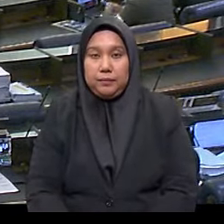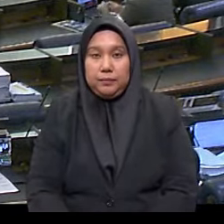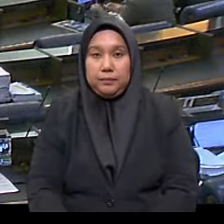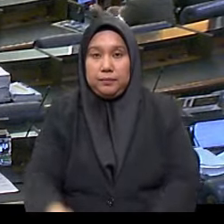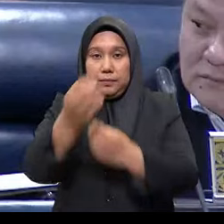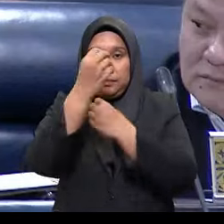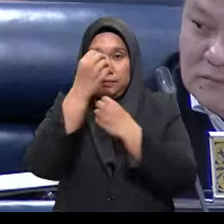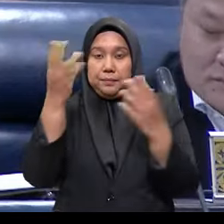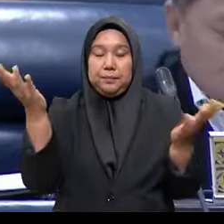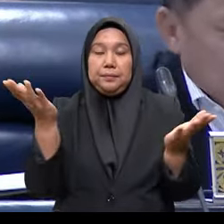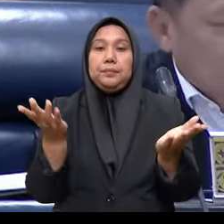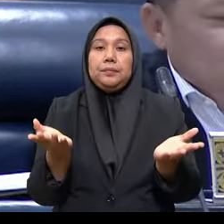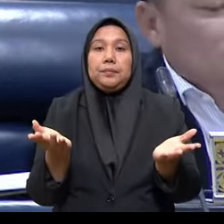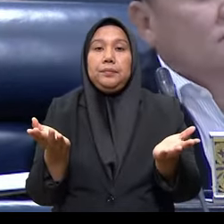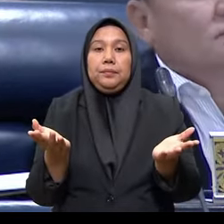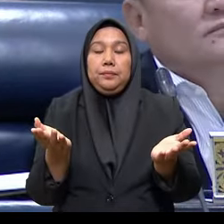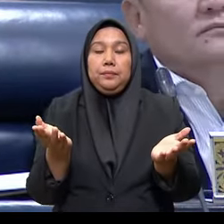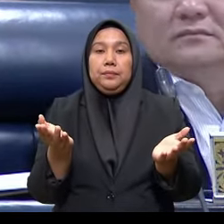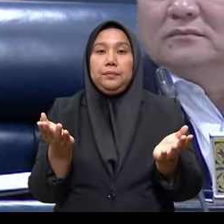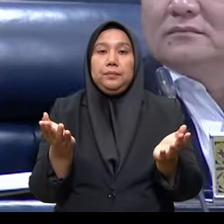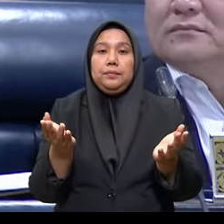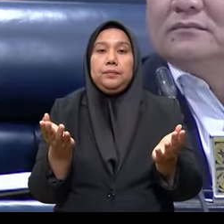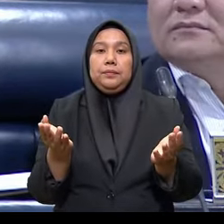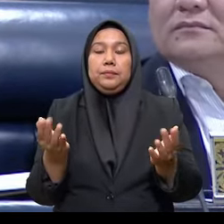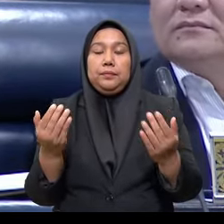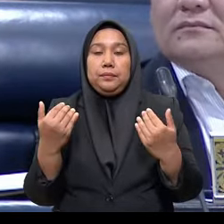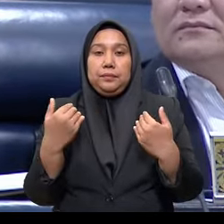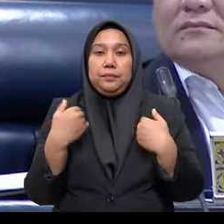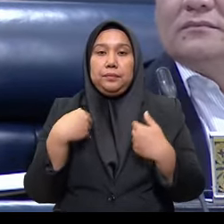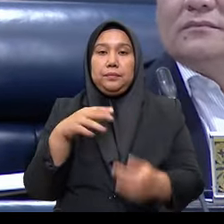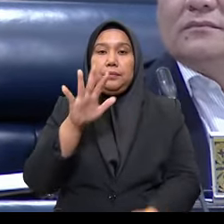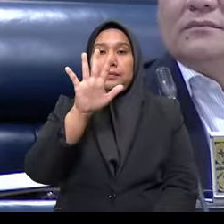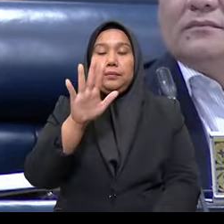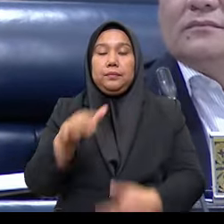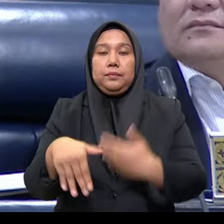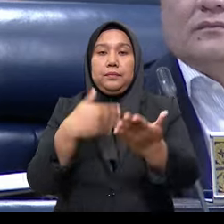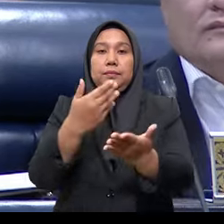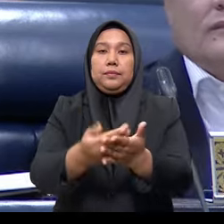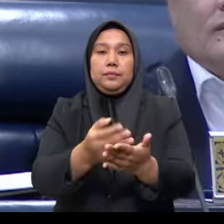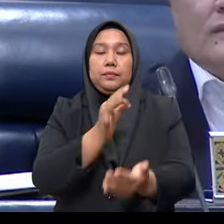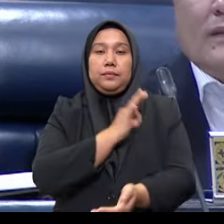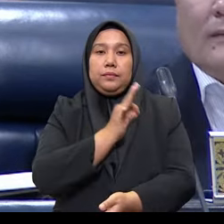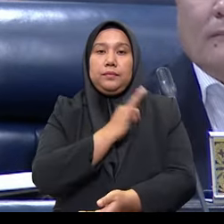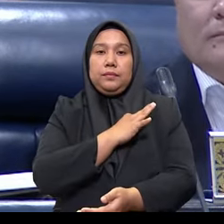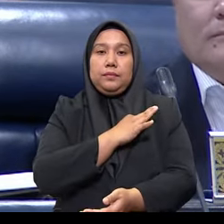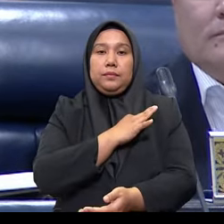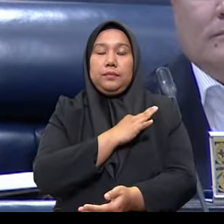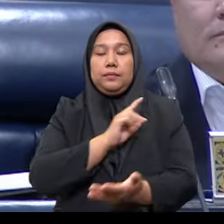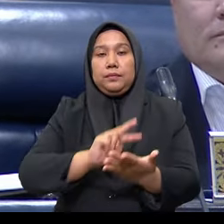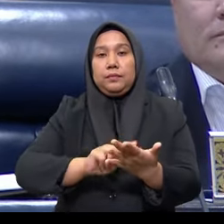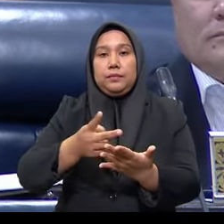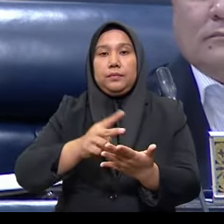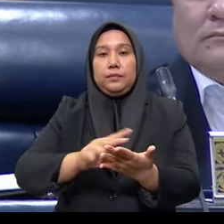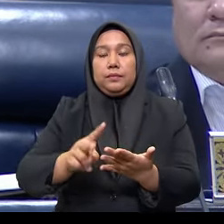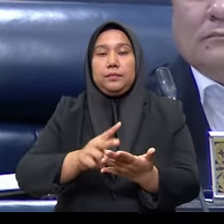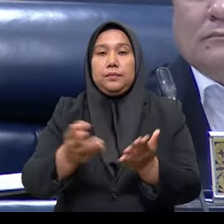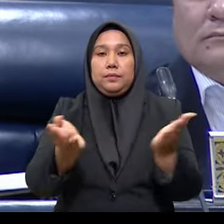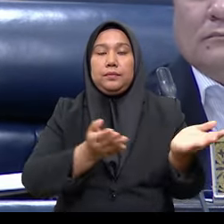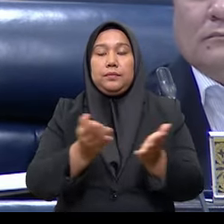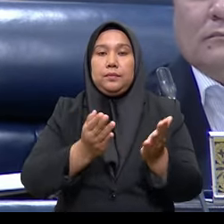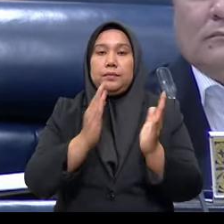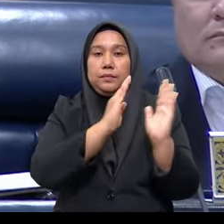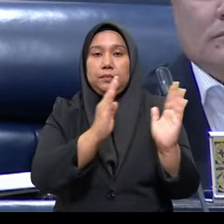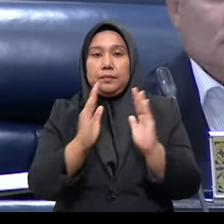Untuk makluman yang berhormat, terdapat sebanyak 5 cadangan inisiatif transformasi perkhidmatan perpustakaan